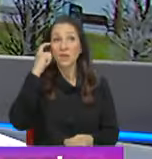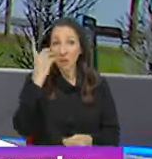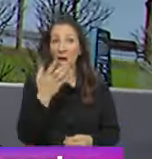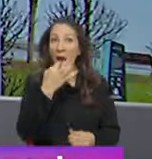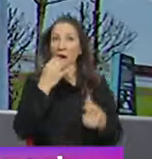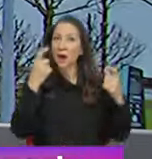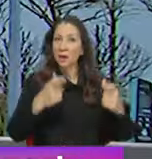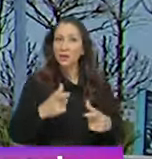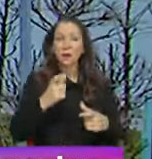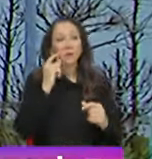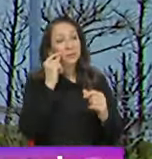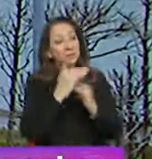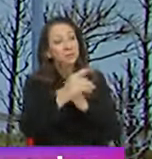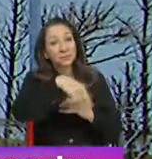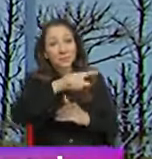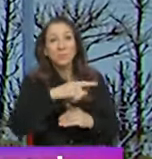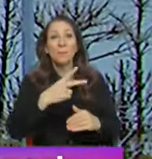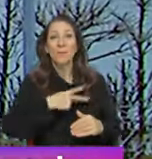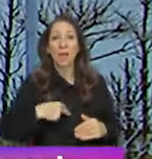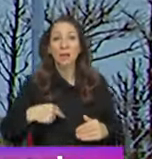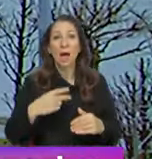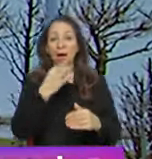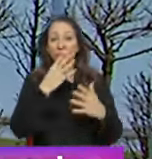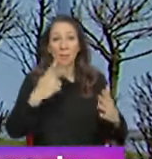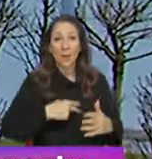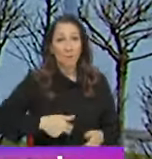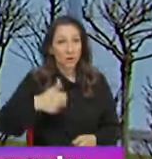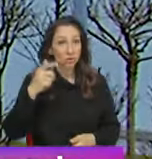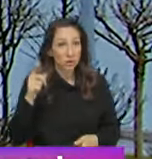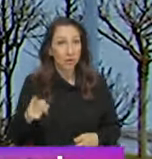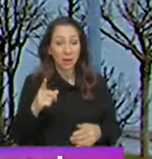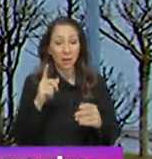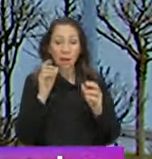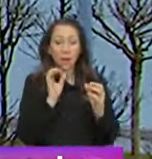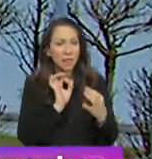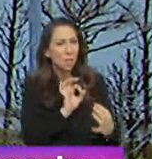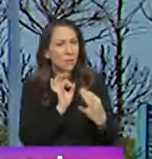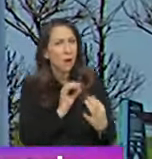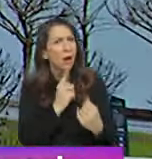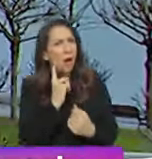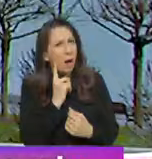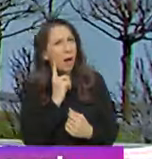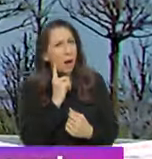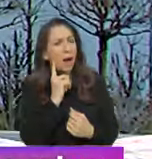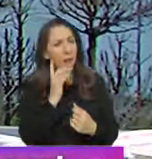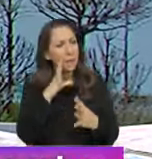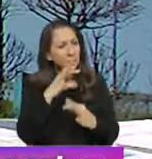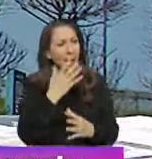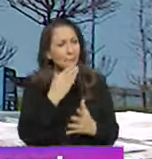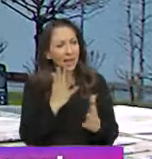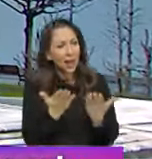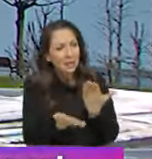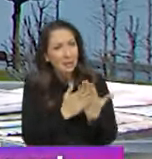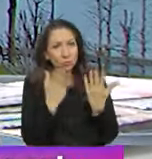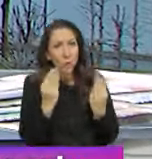Ankara'da işte vatandaş ve yerel yönetim Ankara Büyükşehir Belediye Başkanı kurmuş oldukları temas Hani insanlara emeklilere nasıl